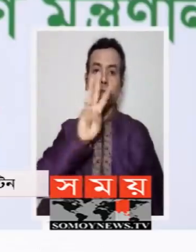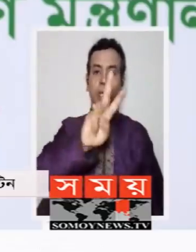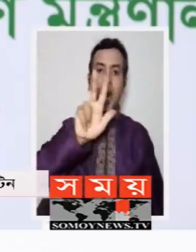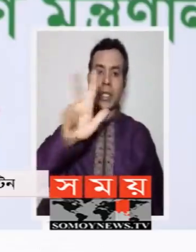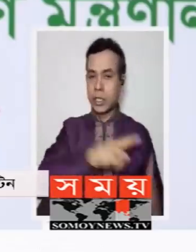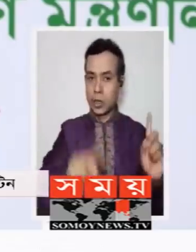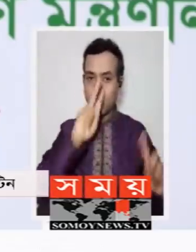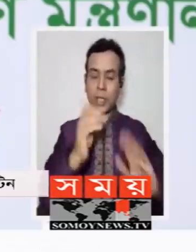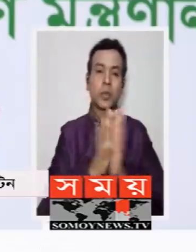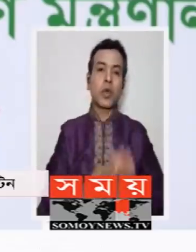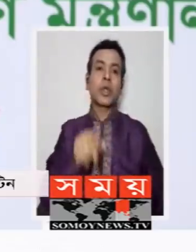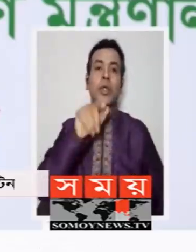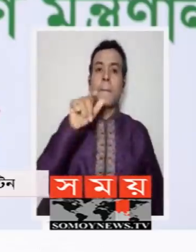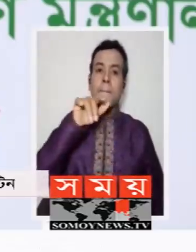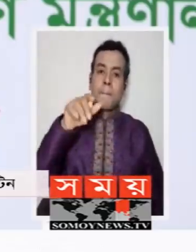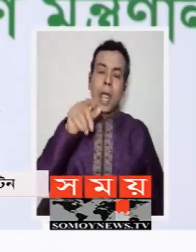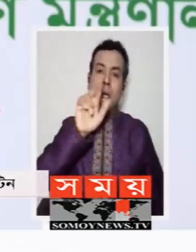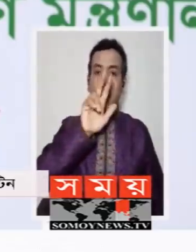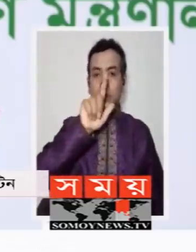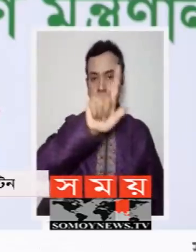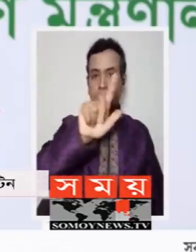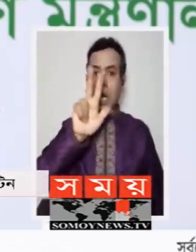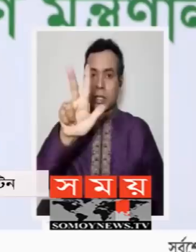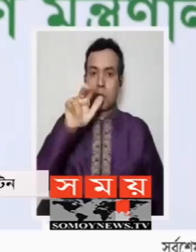গত 24 ঘন্টায় ফোন কল গ্রহণ করা হয়েছে